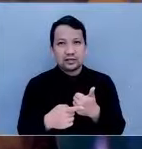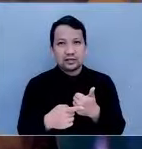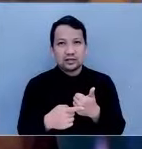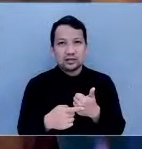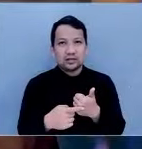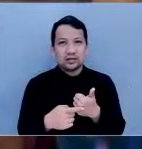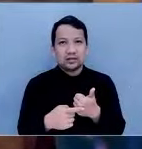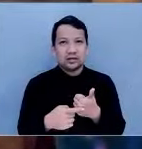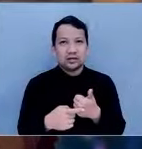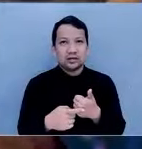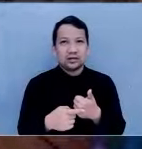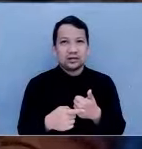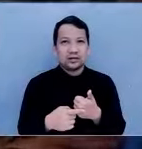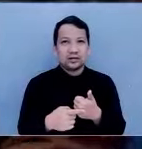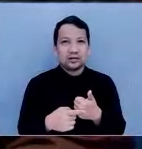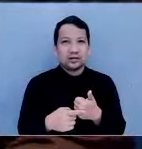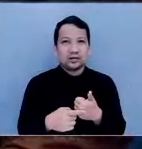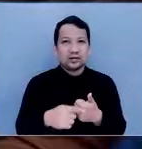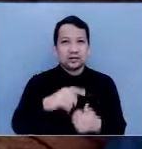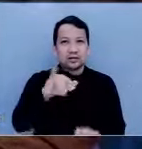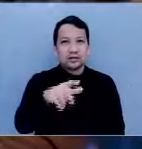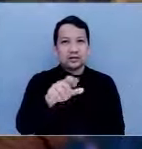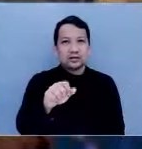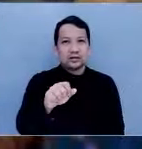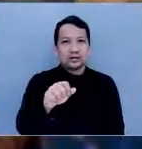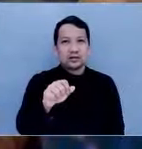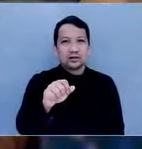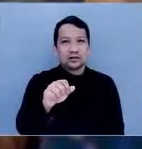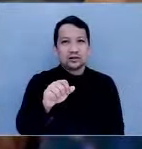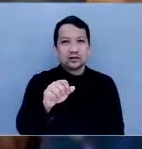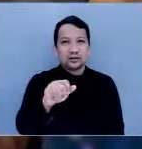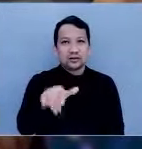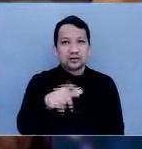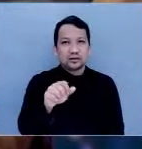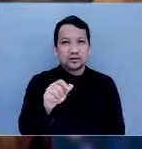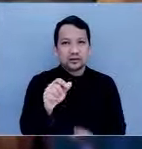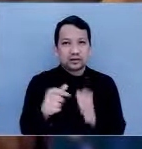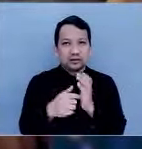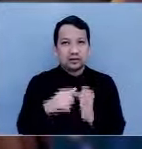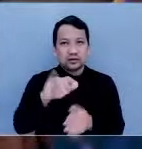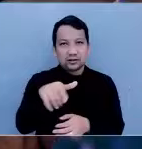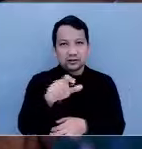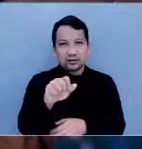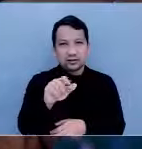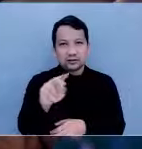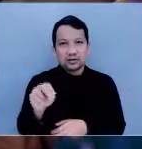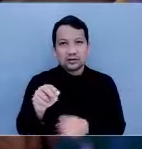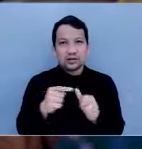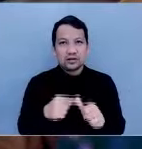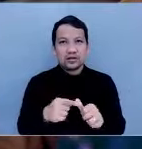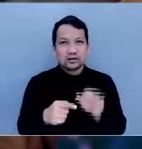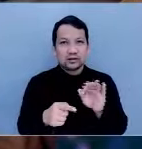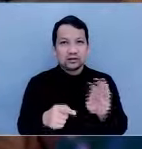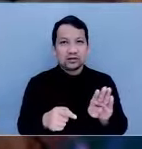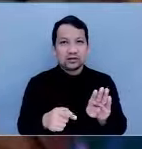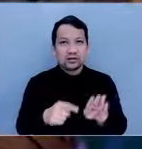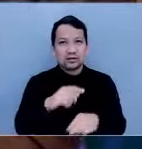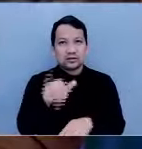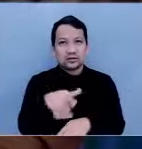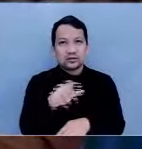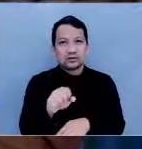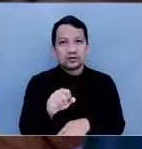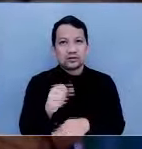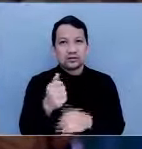ayan, Joseph the Artist. Joseph, ayan, the, Joseph Artist. The Artist. Yung TikTok ko po ay Joseph the Artist. Tapos yung page ko po ay